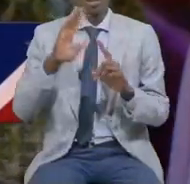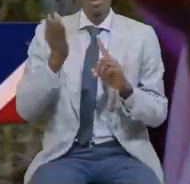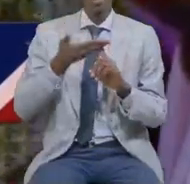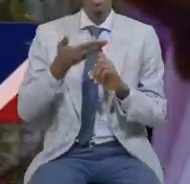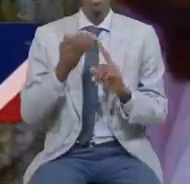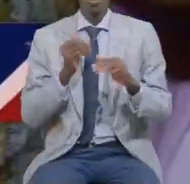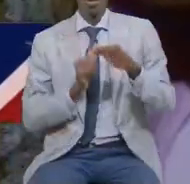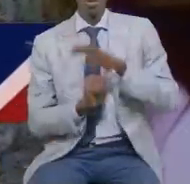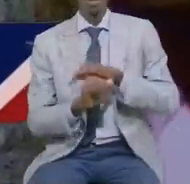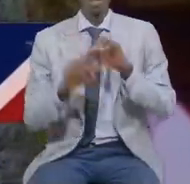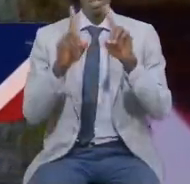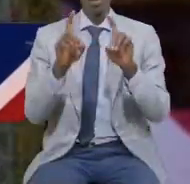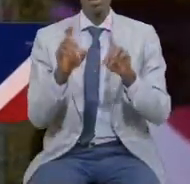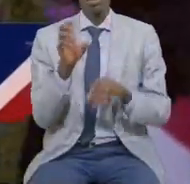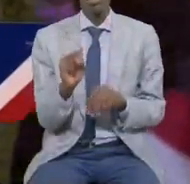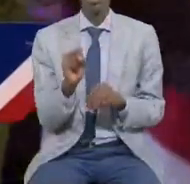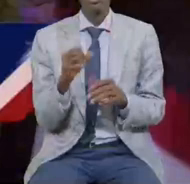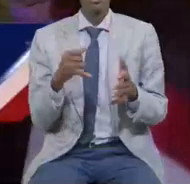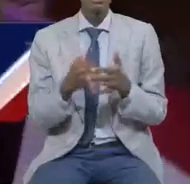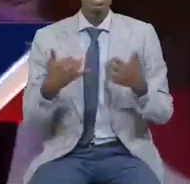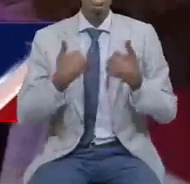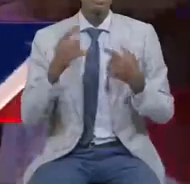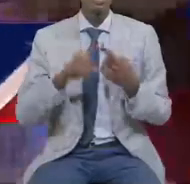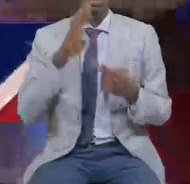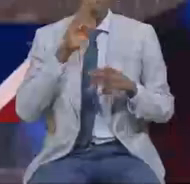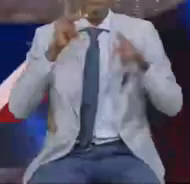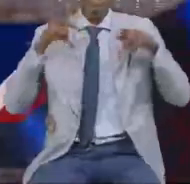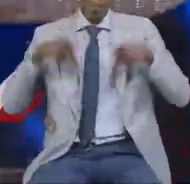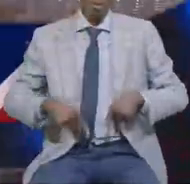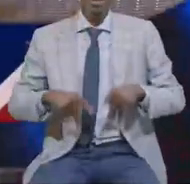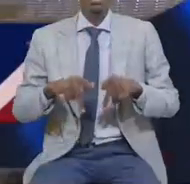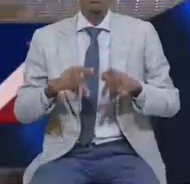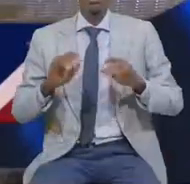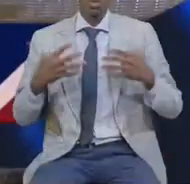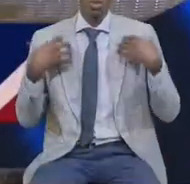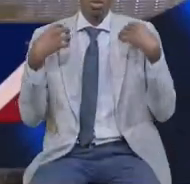les épreuves. Ce doit être un courage personnel,